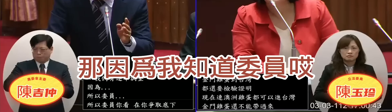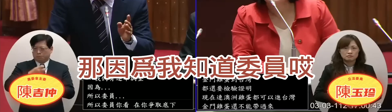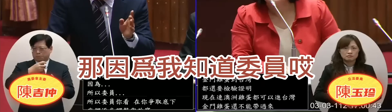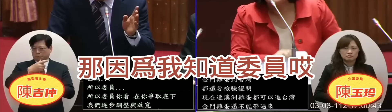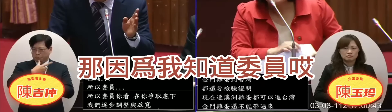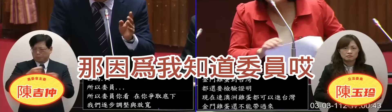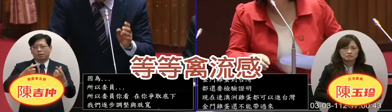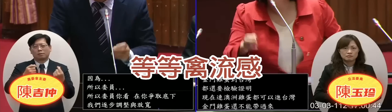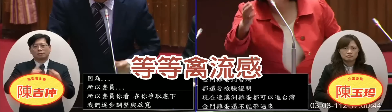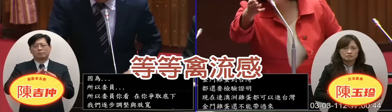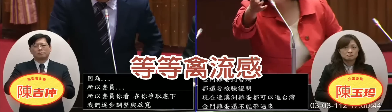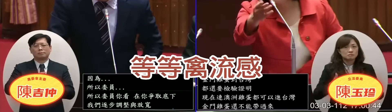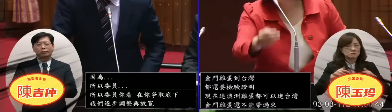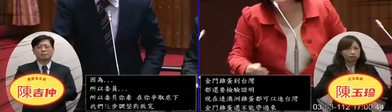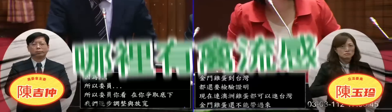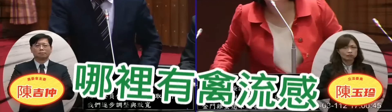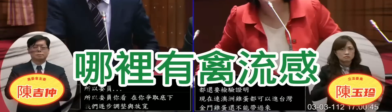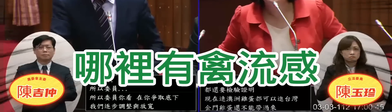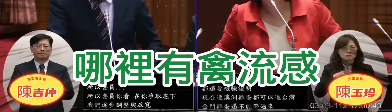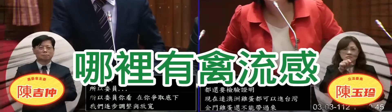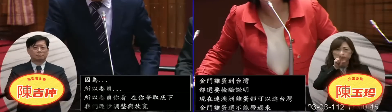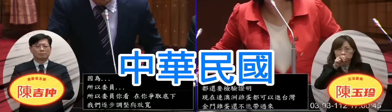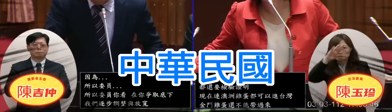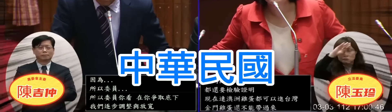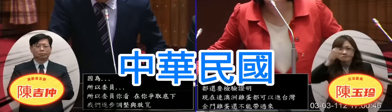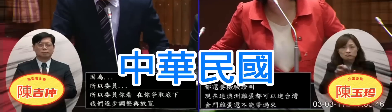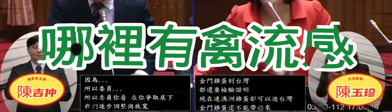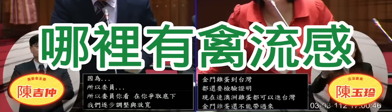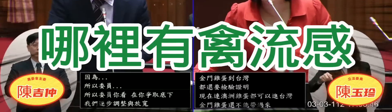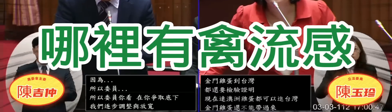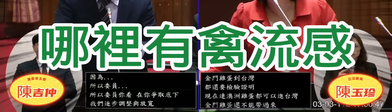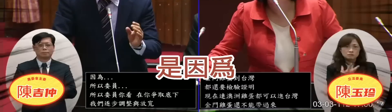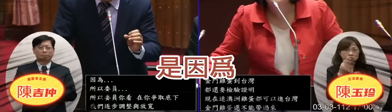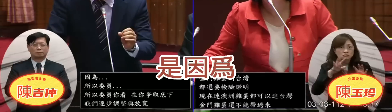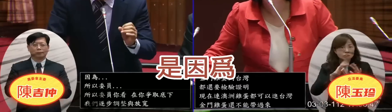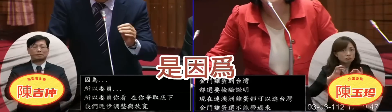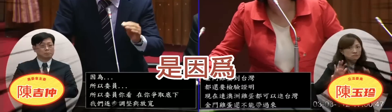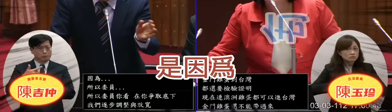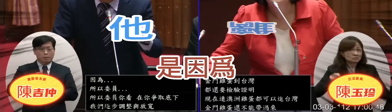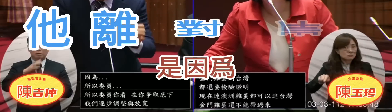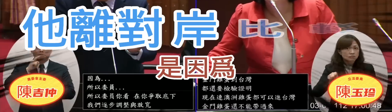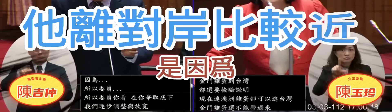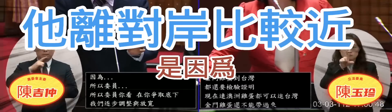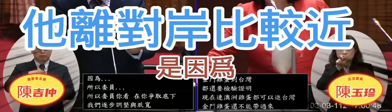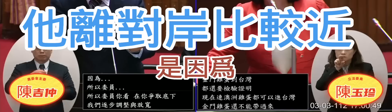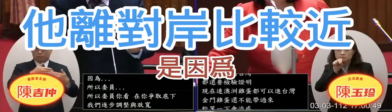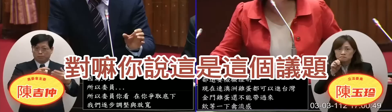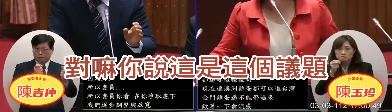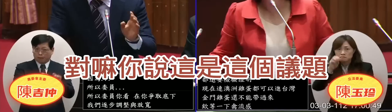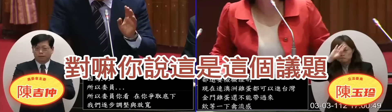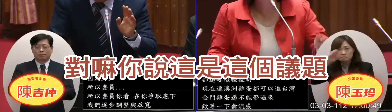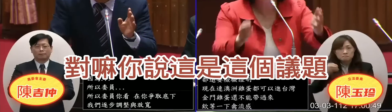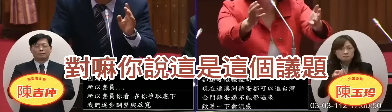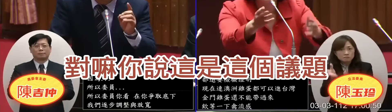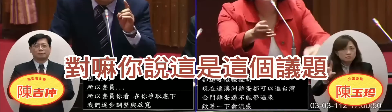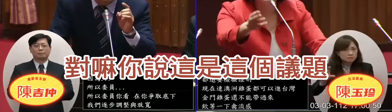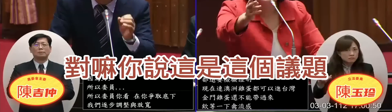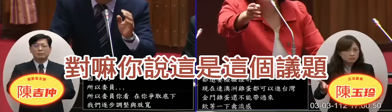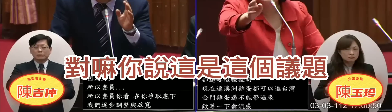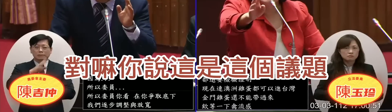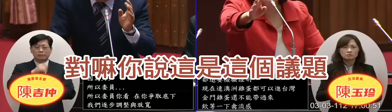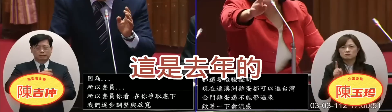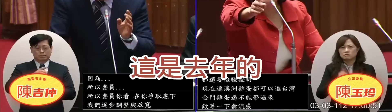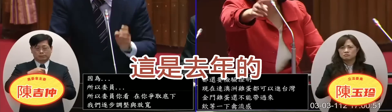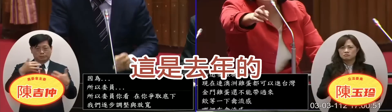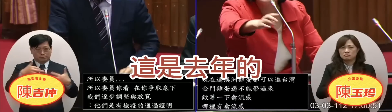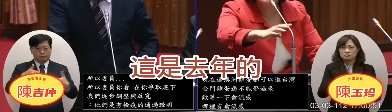因为我知道委员， 哎，禽流感哪里有禽流感？中华民国哪里有禽流感？ 是因为它离对岸比较近。 对嘛？你说 是这个